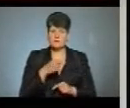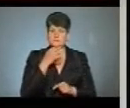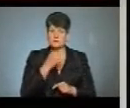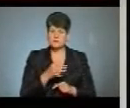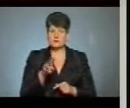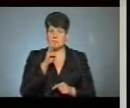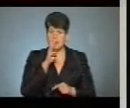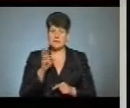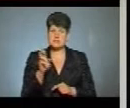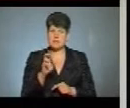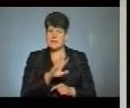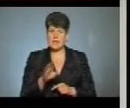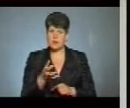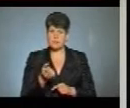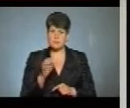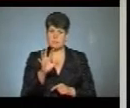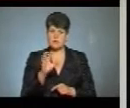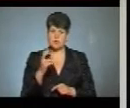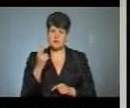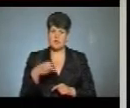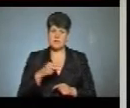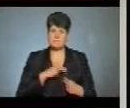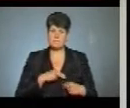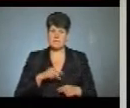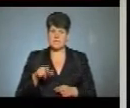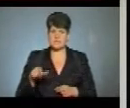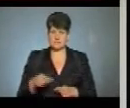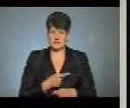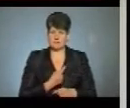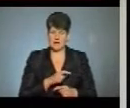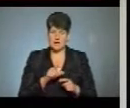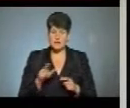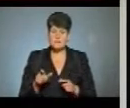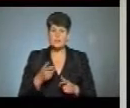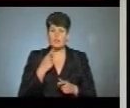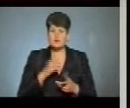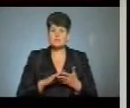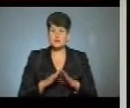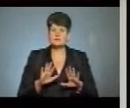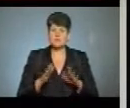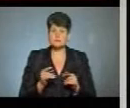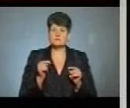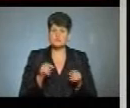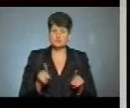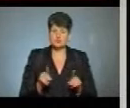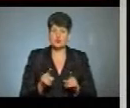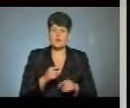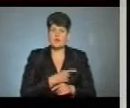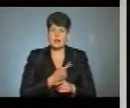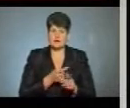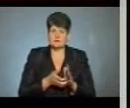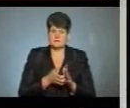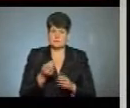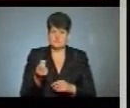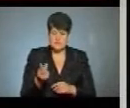зарплати за березень не отримали 520 працівників лікарні. Каже, така ситуація склалася, бо лікарню недофінансували.